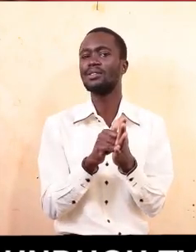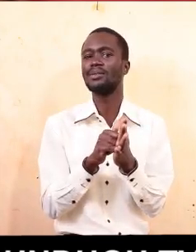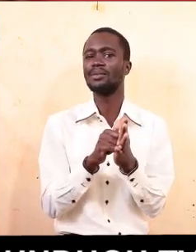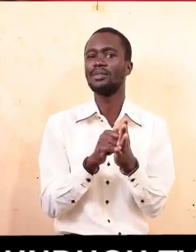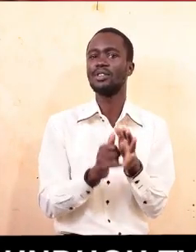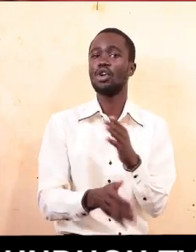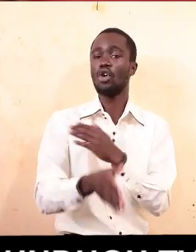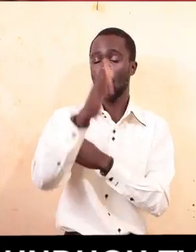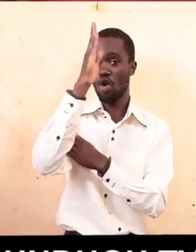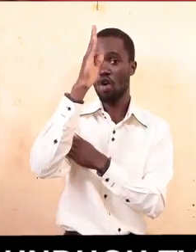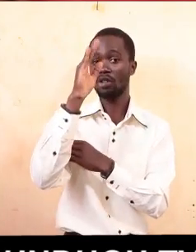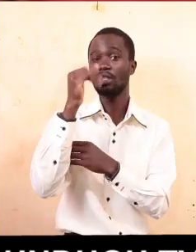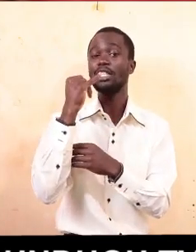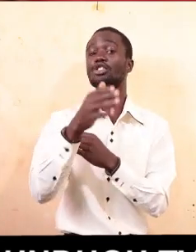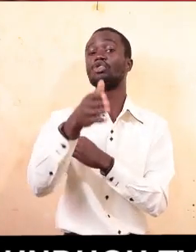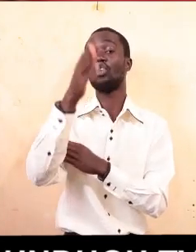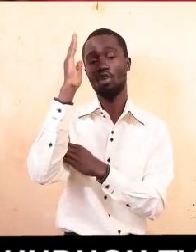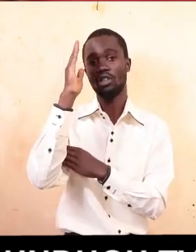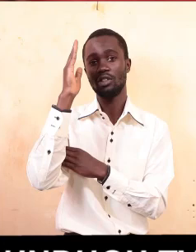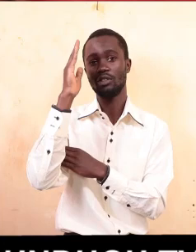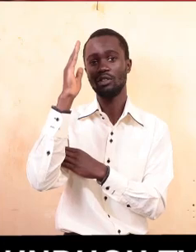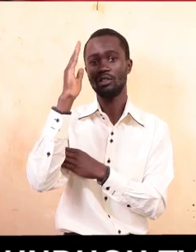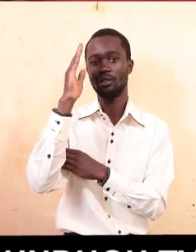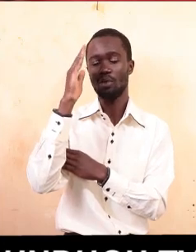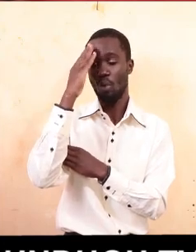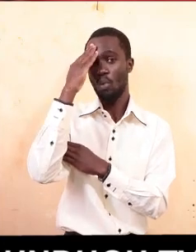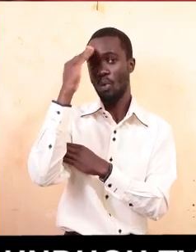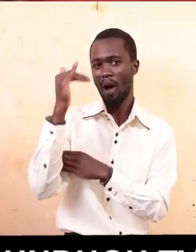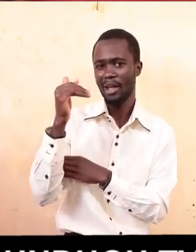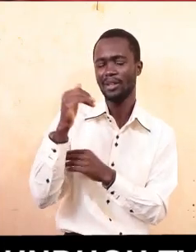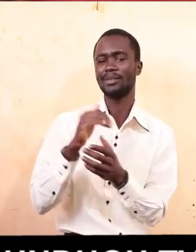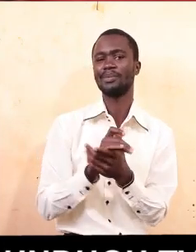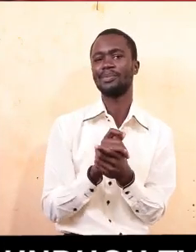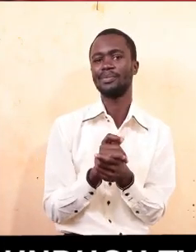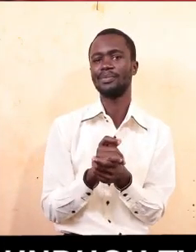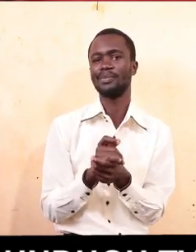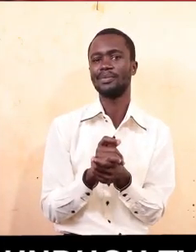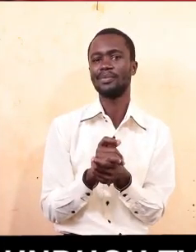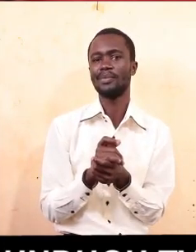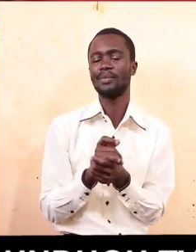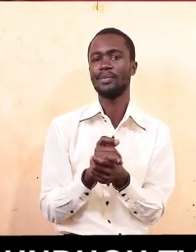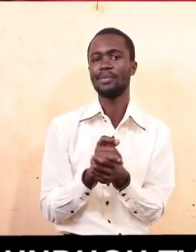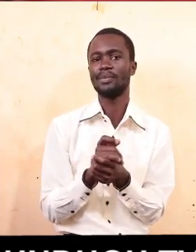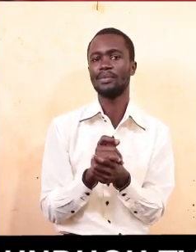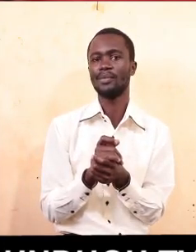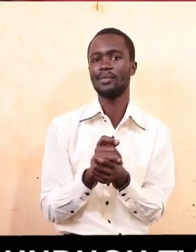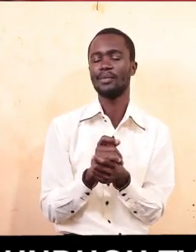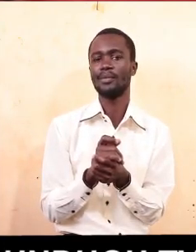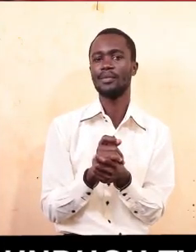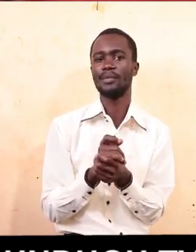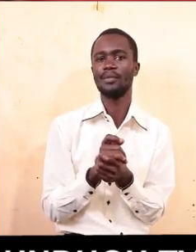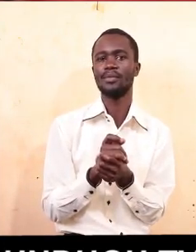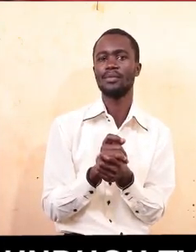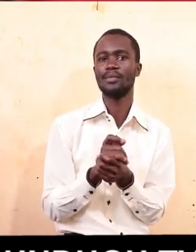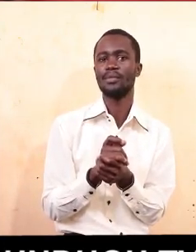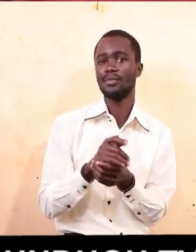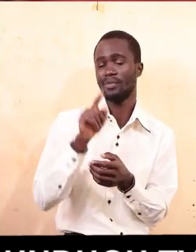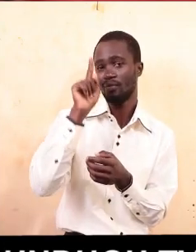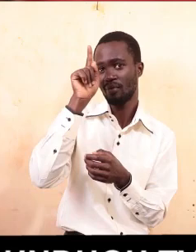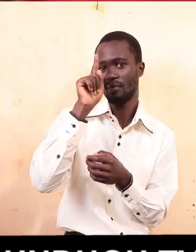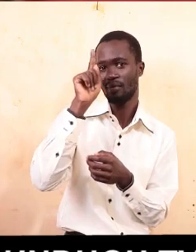ndiye Bwana. Maana yake yeye ndiye Bwana ni nini? Maana yake ni kwamba